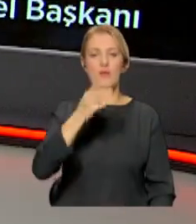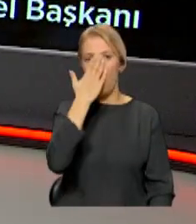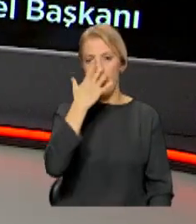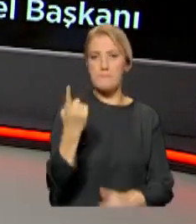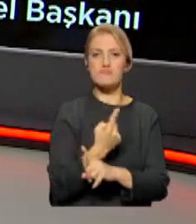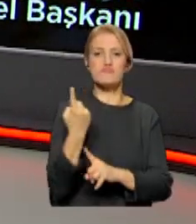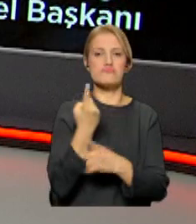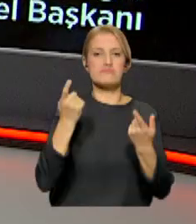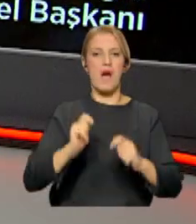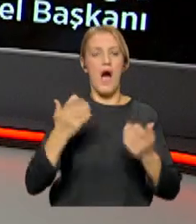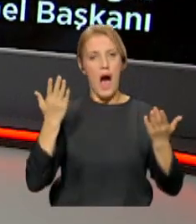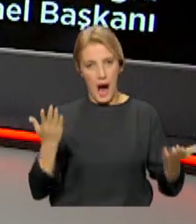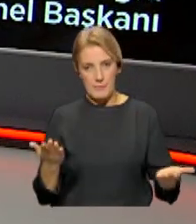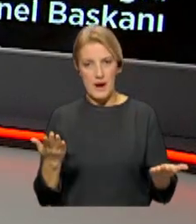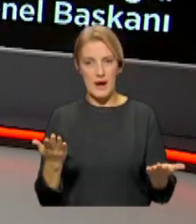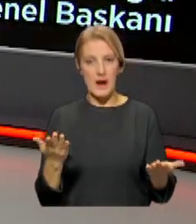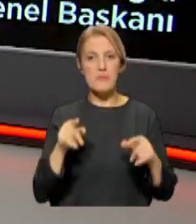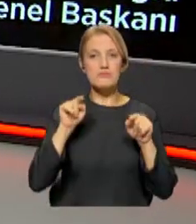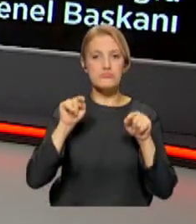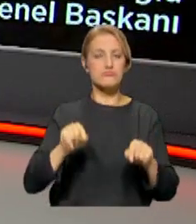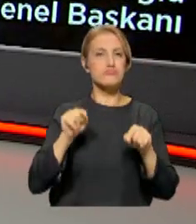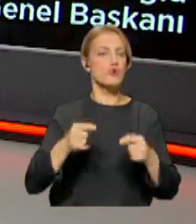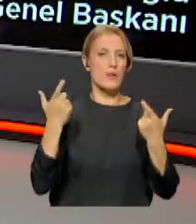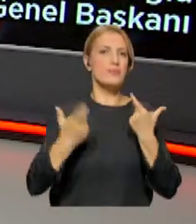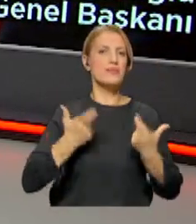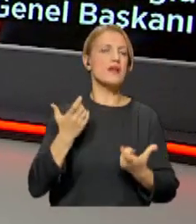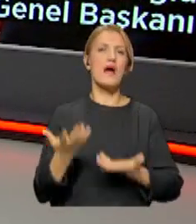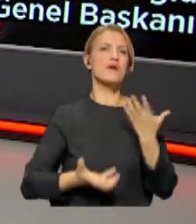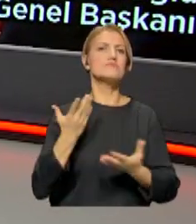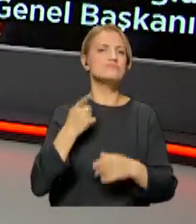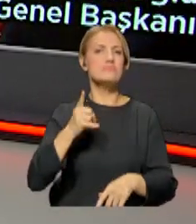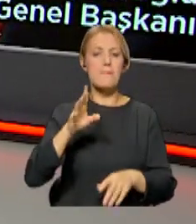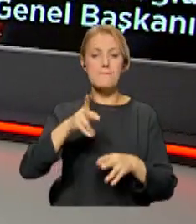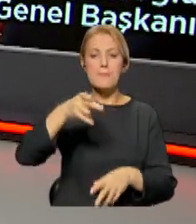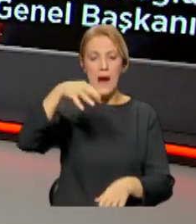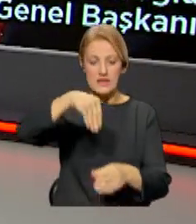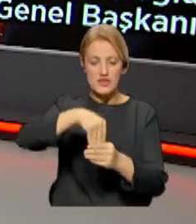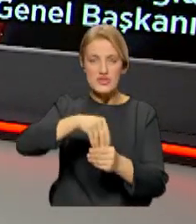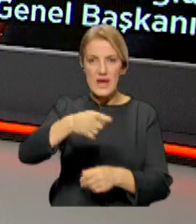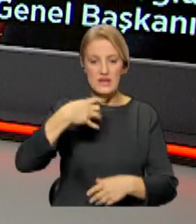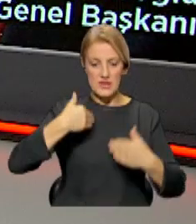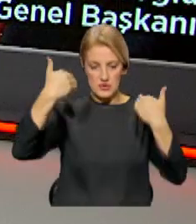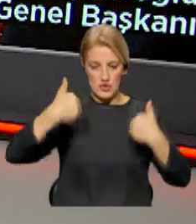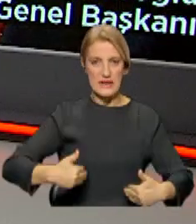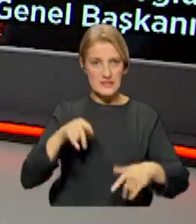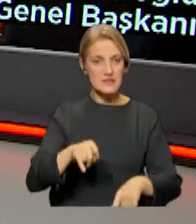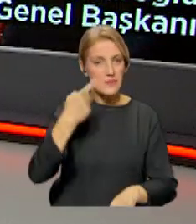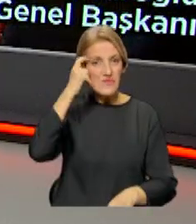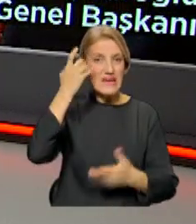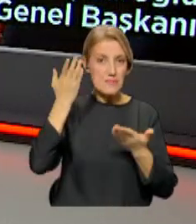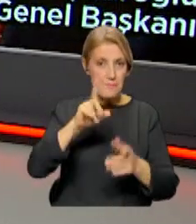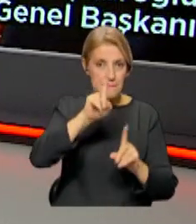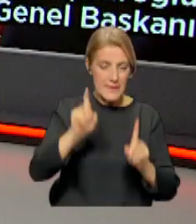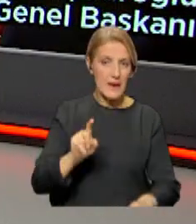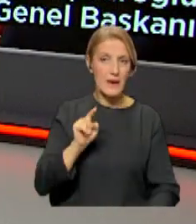bir şey yapacaklar Ama tabii bu nereden kaynaklanıyor Parti İçinden bir kendi şahıslarının bakış açılarından